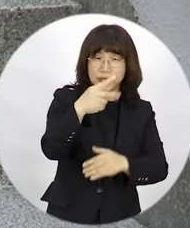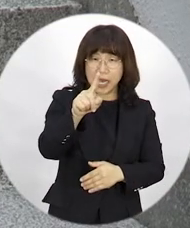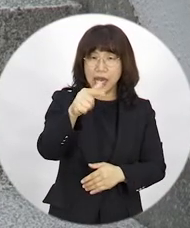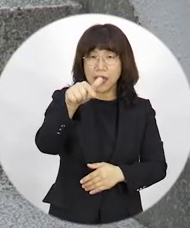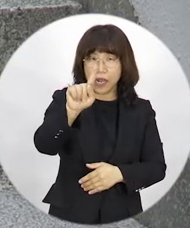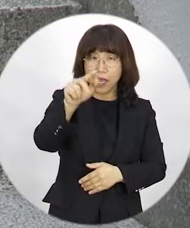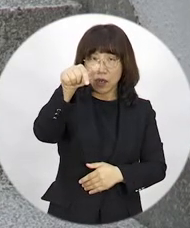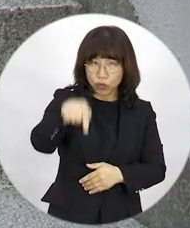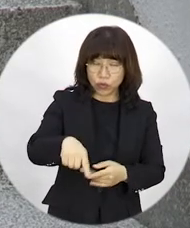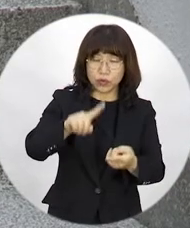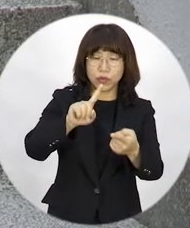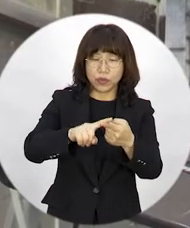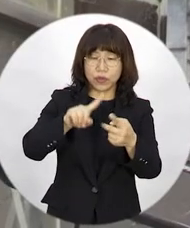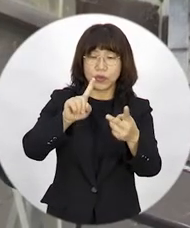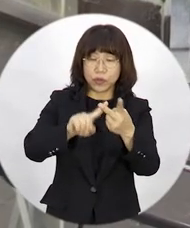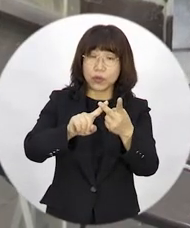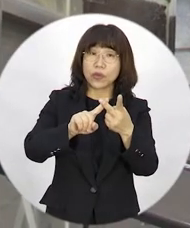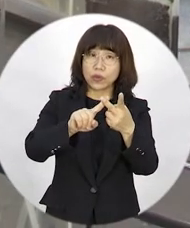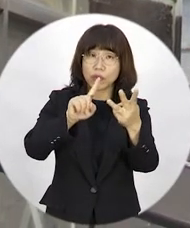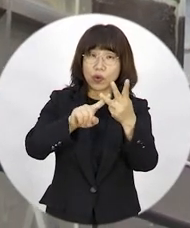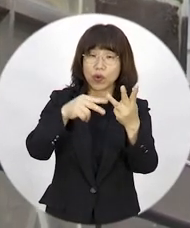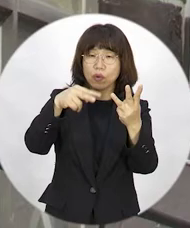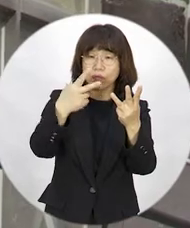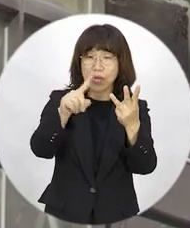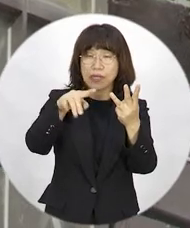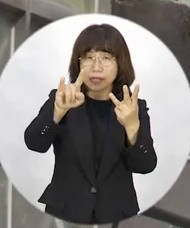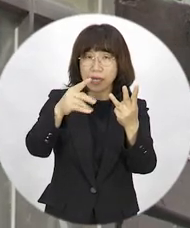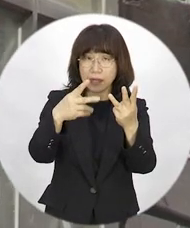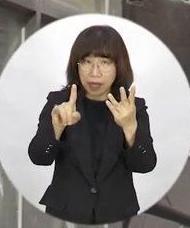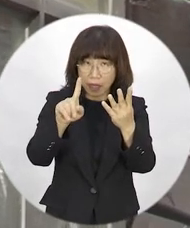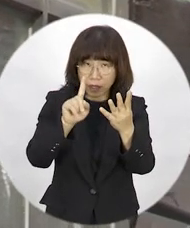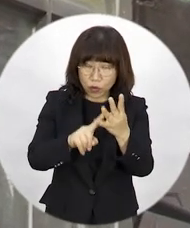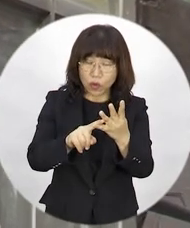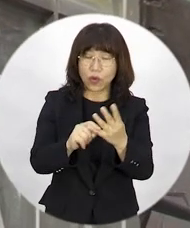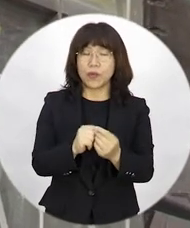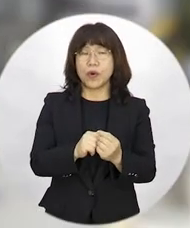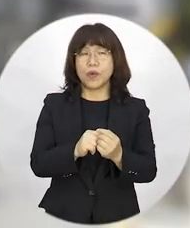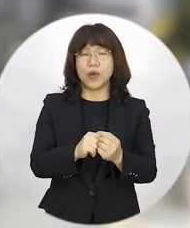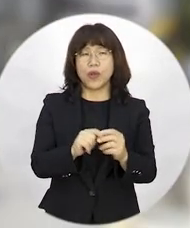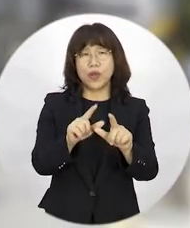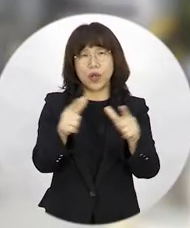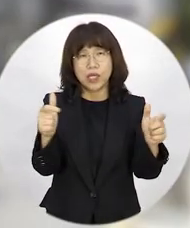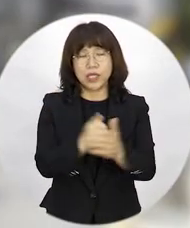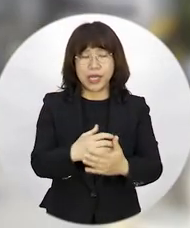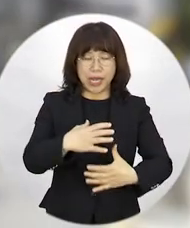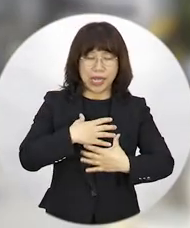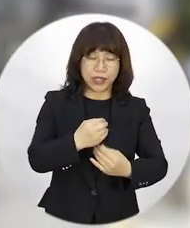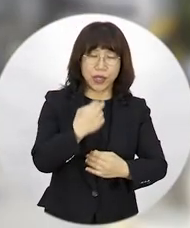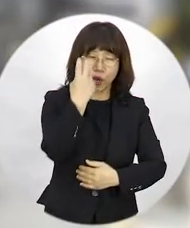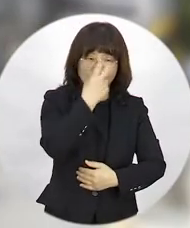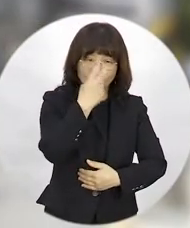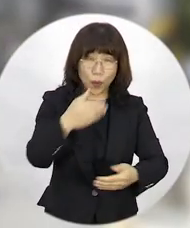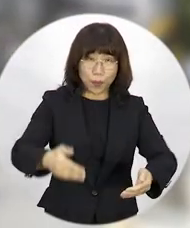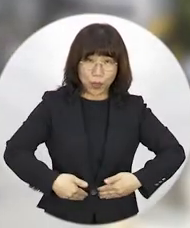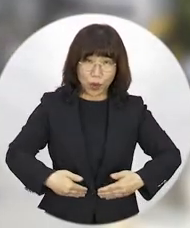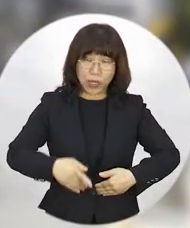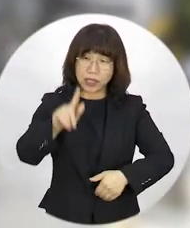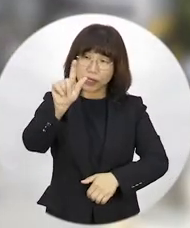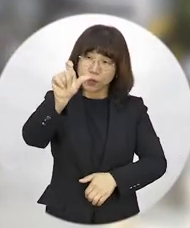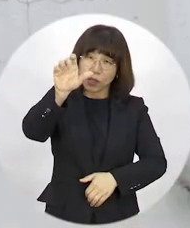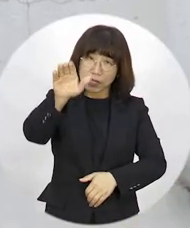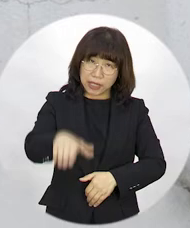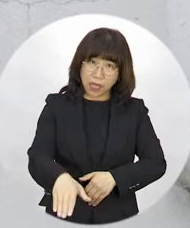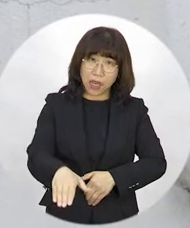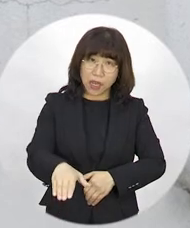다가구주택, 다세대주택, 연면적 1000제곱미터 이하의 근린 생활시설, 그리고 안전 확보를 위해 점검이